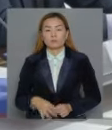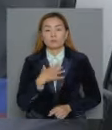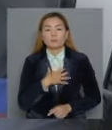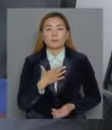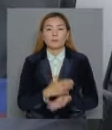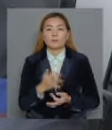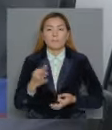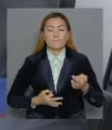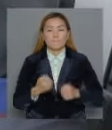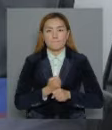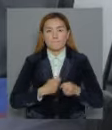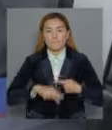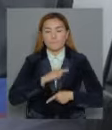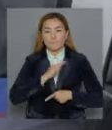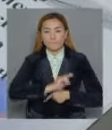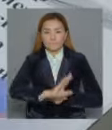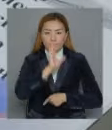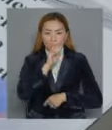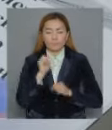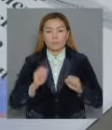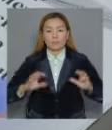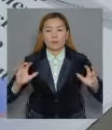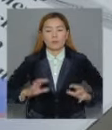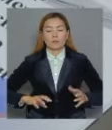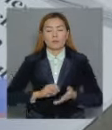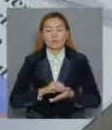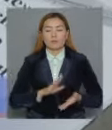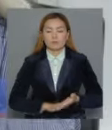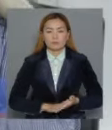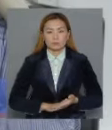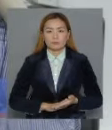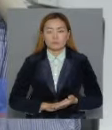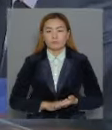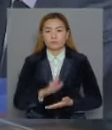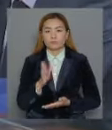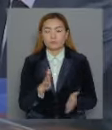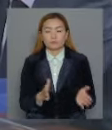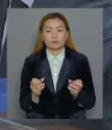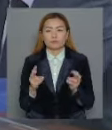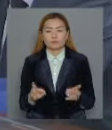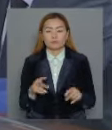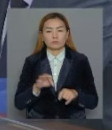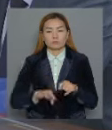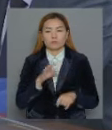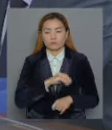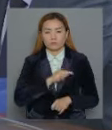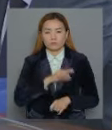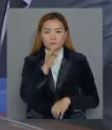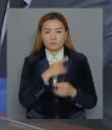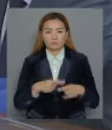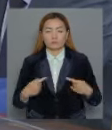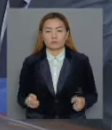что субъект отечественного предпринимательства могут законы рационально использовать растительные ресурсы в порядке специального использования для производства